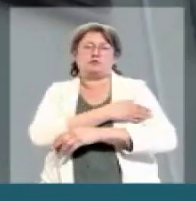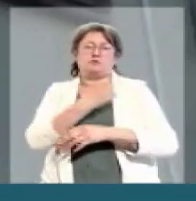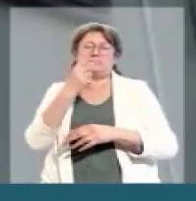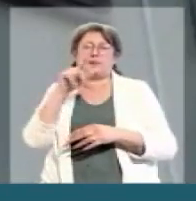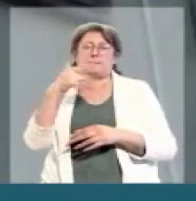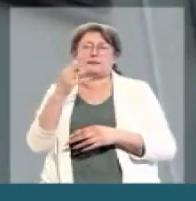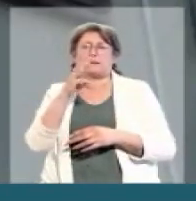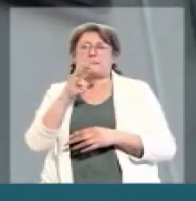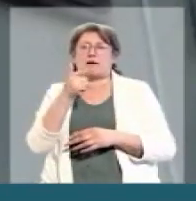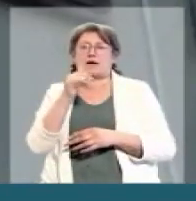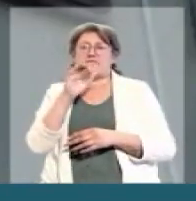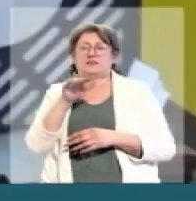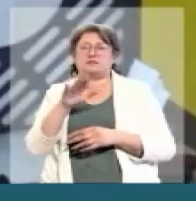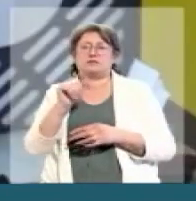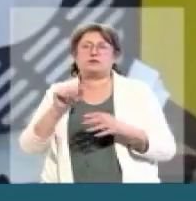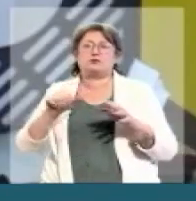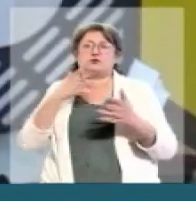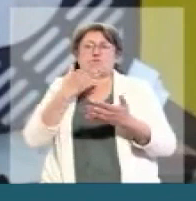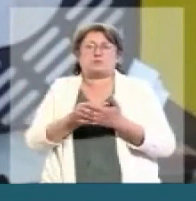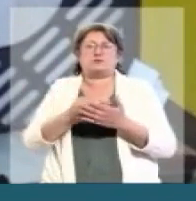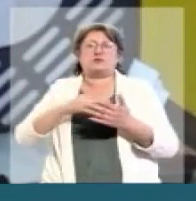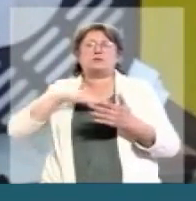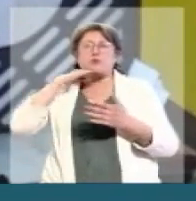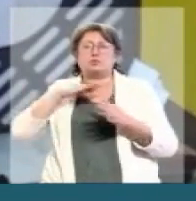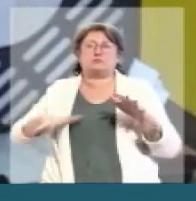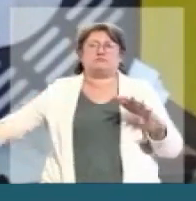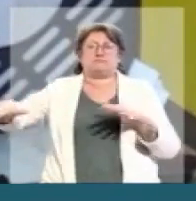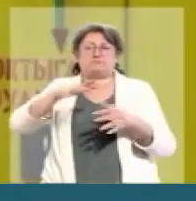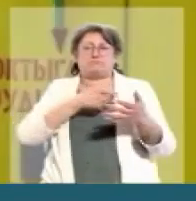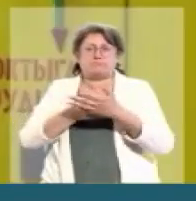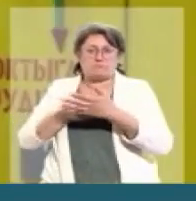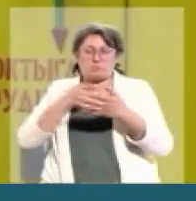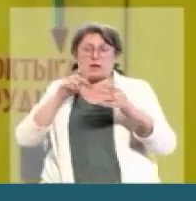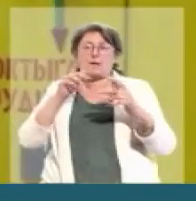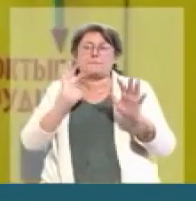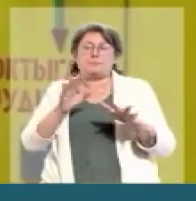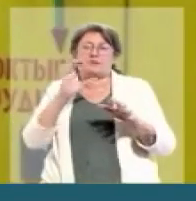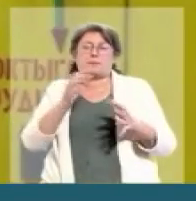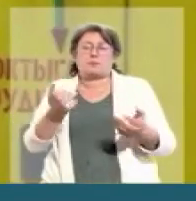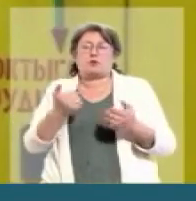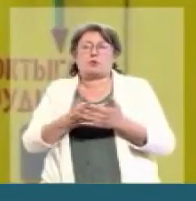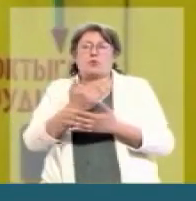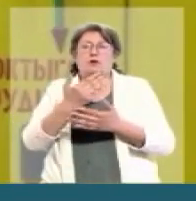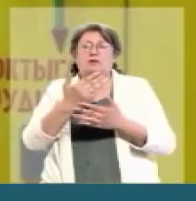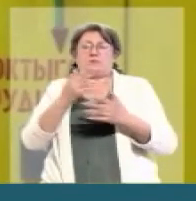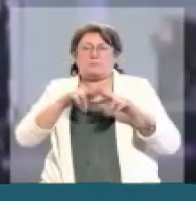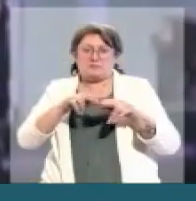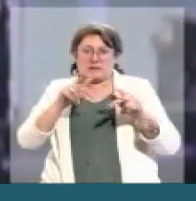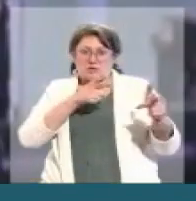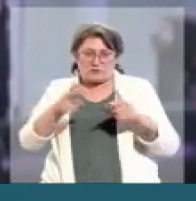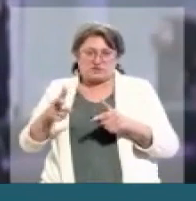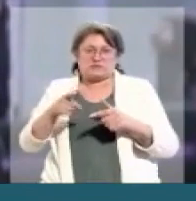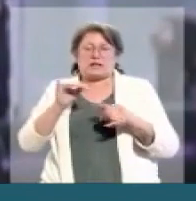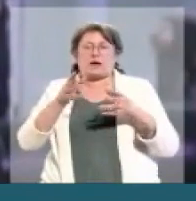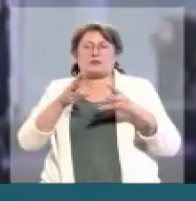2,5 мегаватт. Для покрытия собственных нужд. А в сентябре планируется получить паспорт готовности на новый теплоисточник на